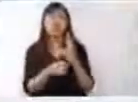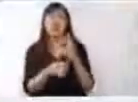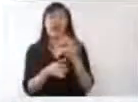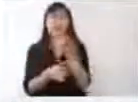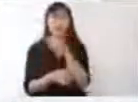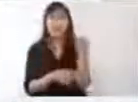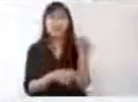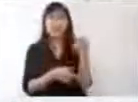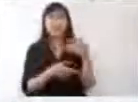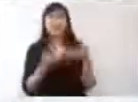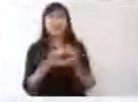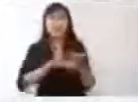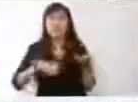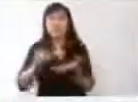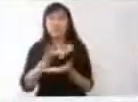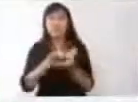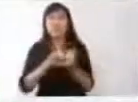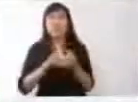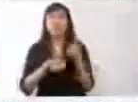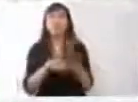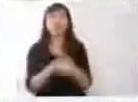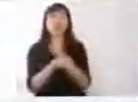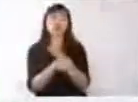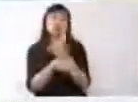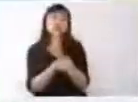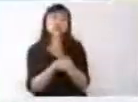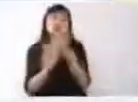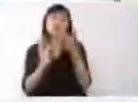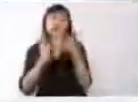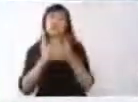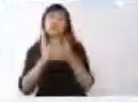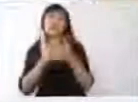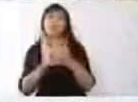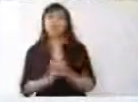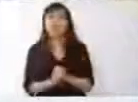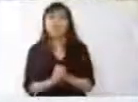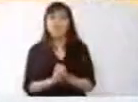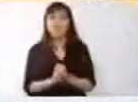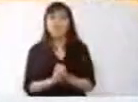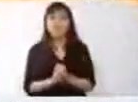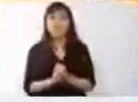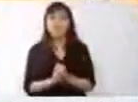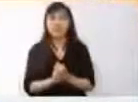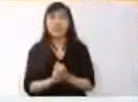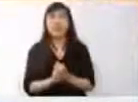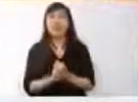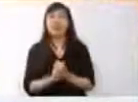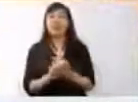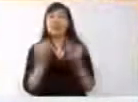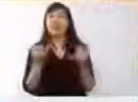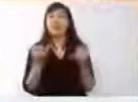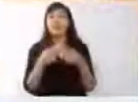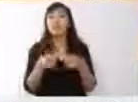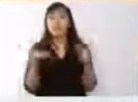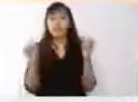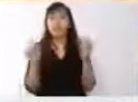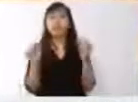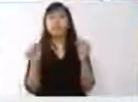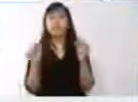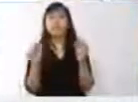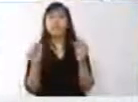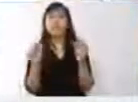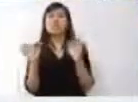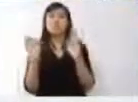May dito sa Japan, yung ating pong emergency assistance to our nationals ay patuloy po, 24/7